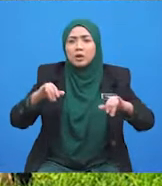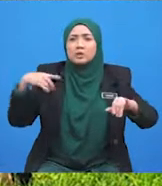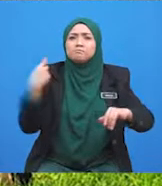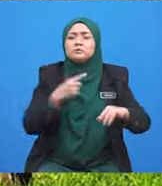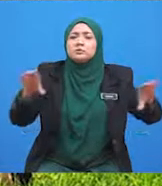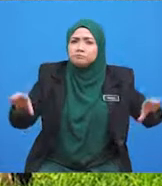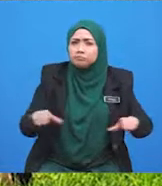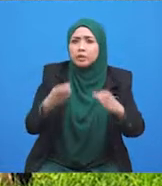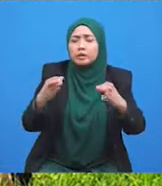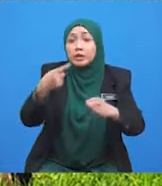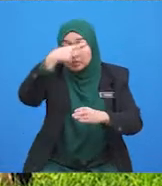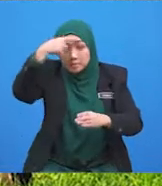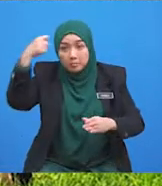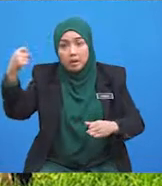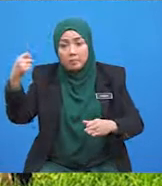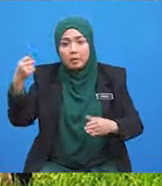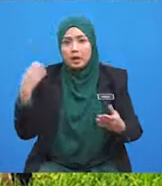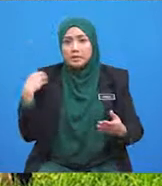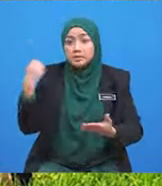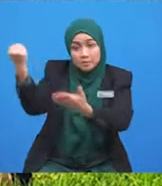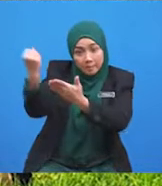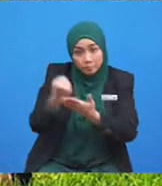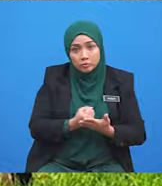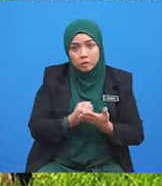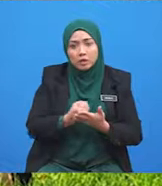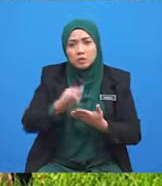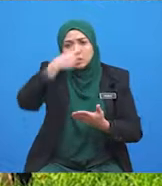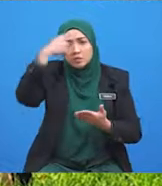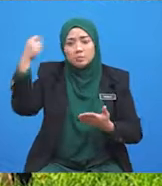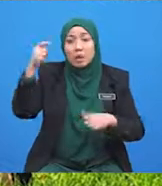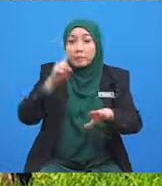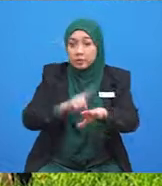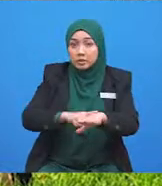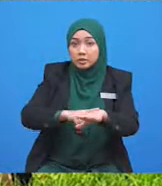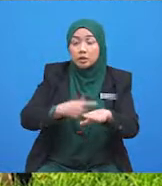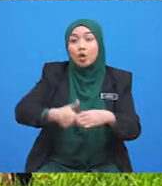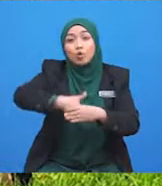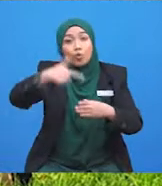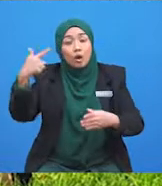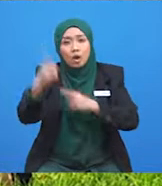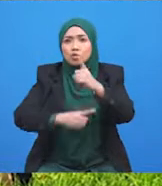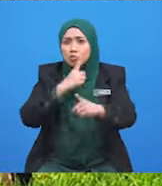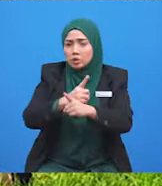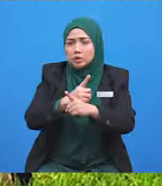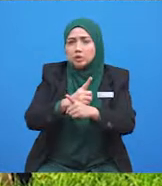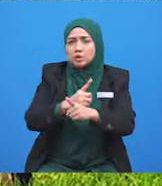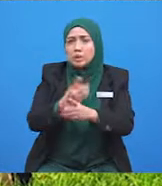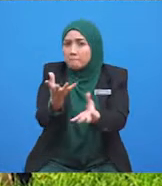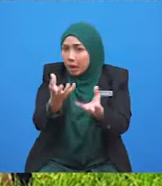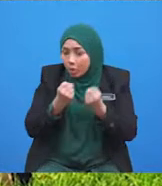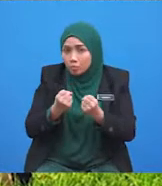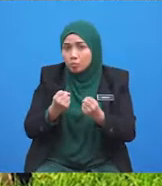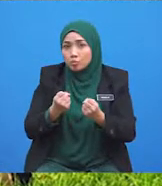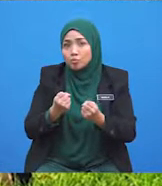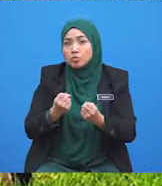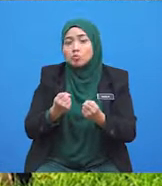Sebenarnya, pentenakan ini mendapat sambutan kerana permintaan pasaran dunia yang tinggi, terutamanya terhadap